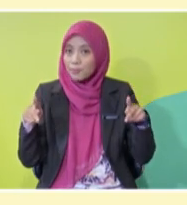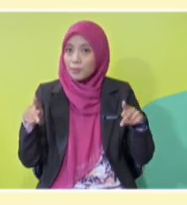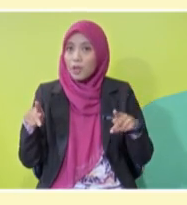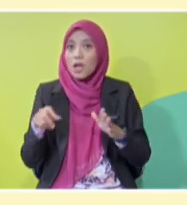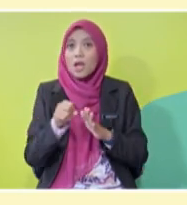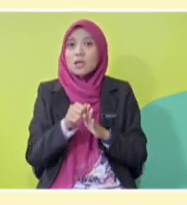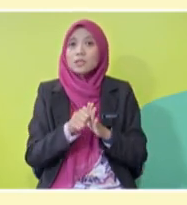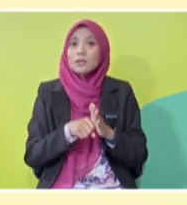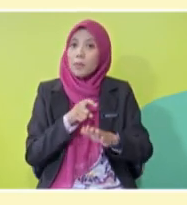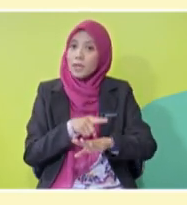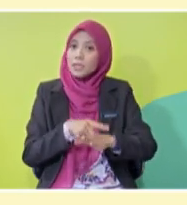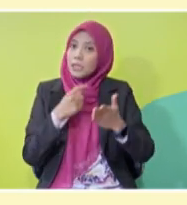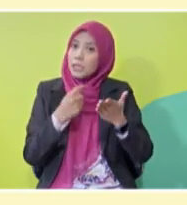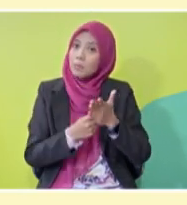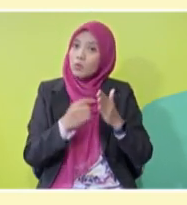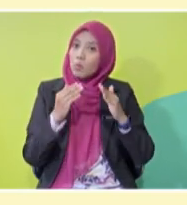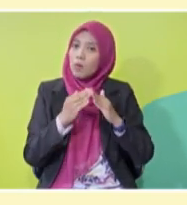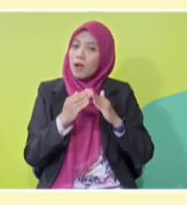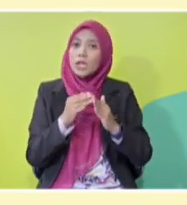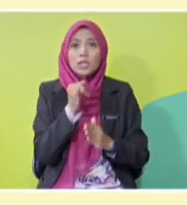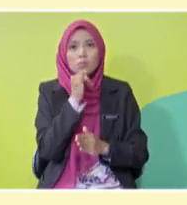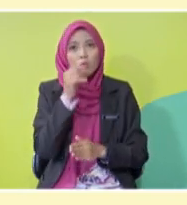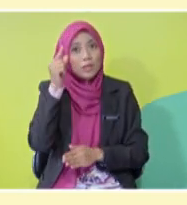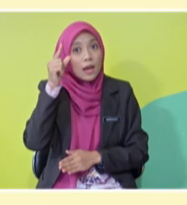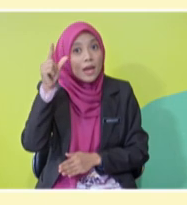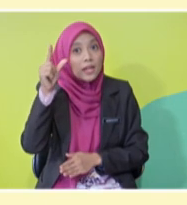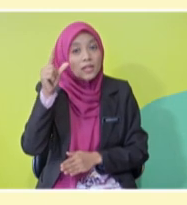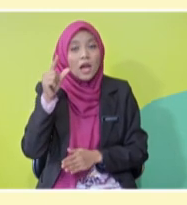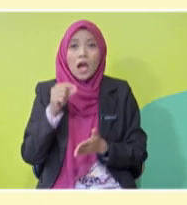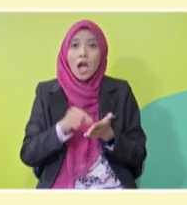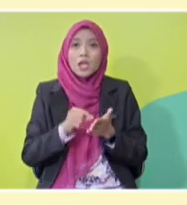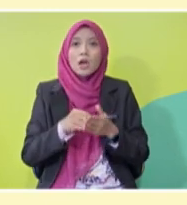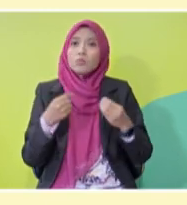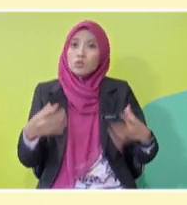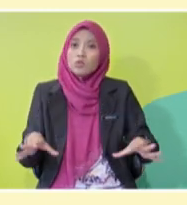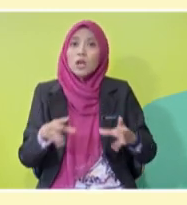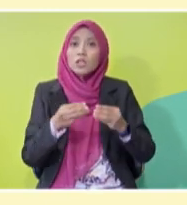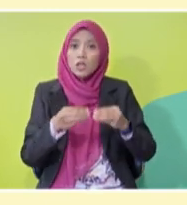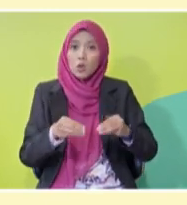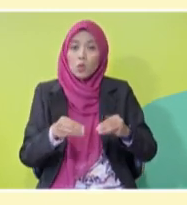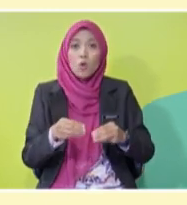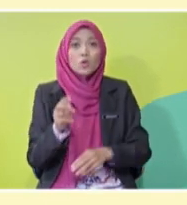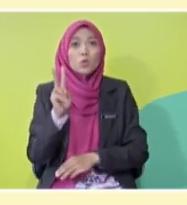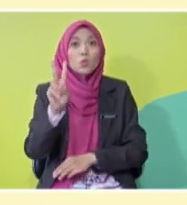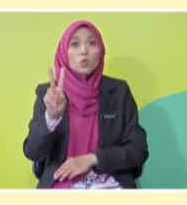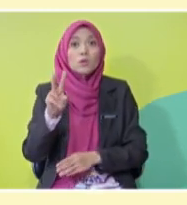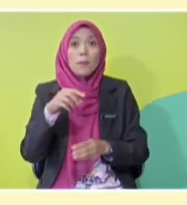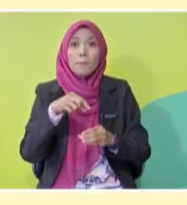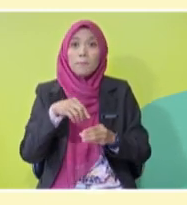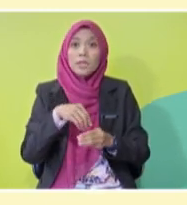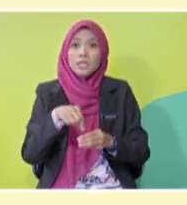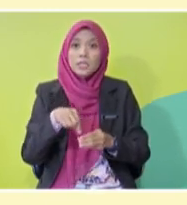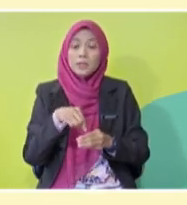di rumah Ibu Lihat ayam sudah bertelur sebanyak dua biji ini